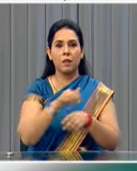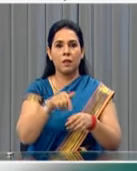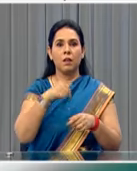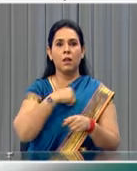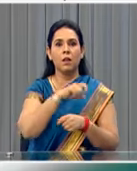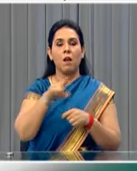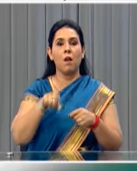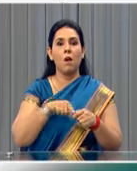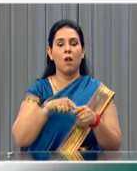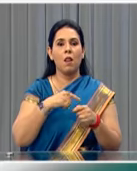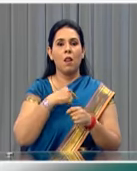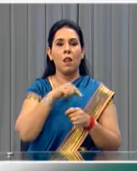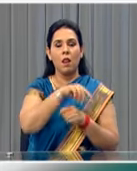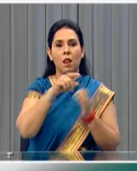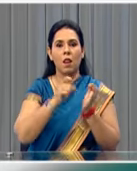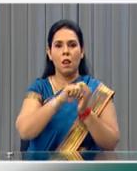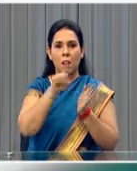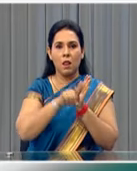आप सबको